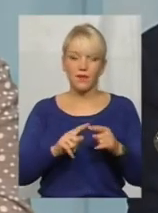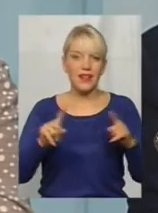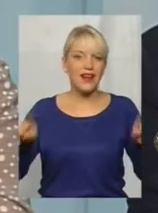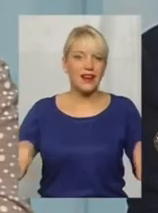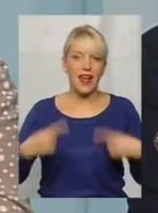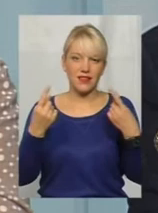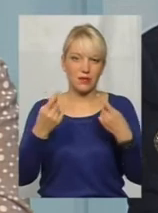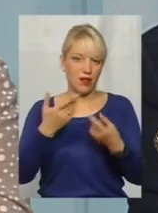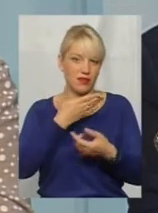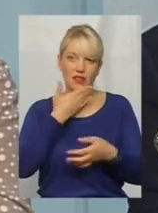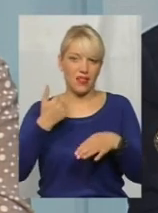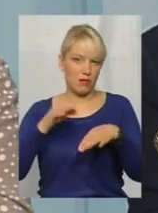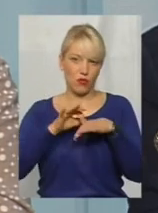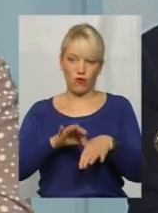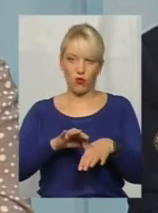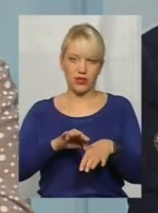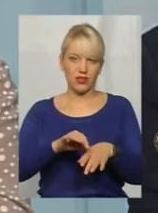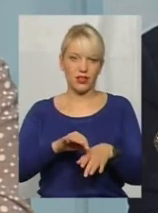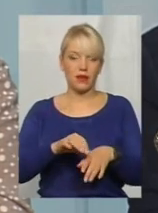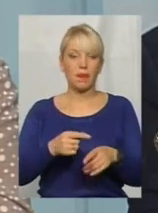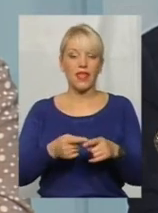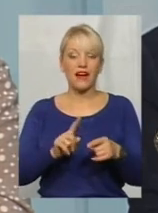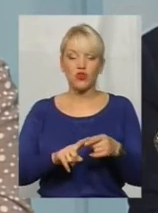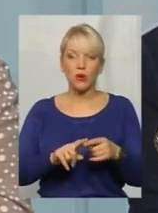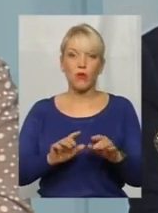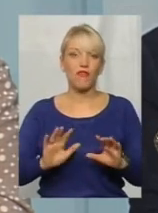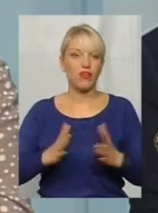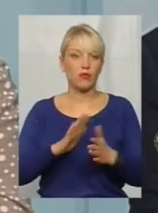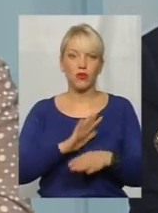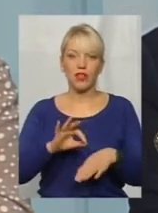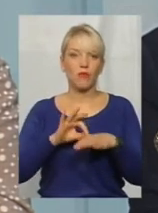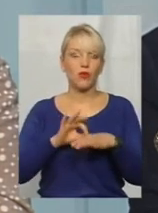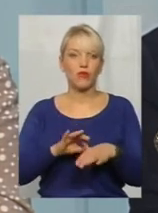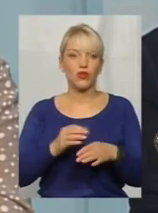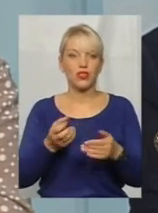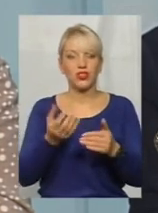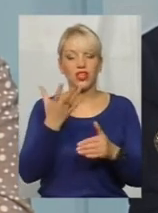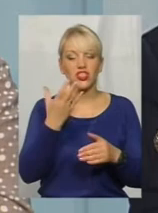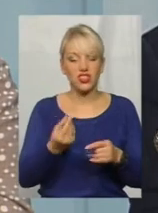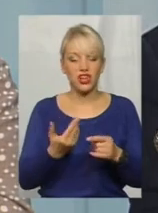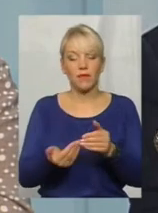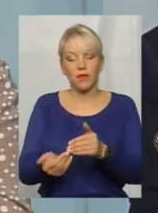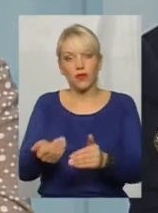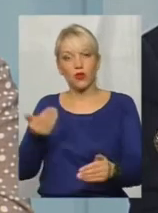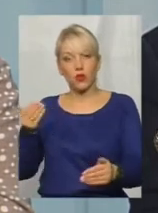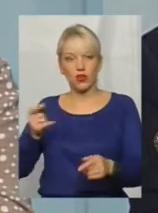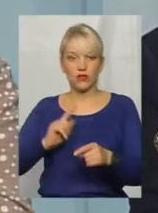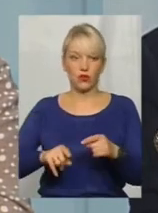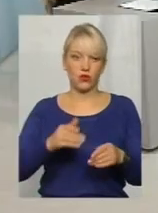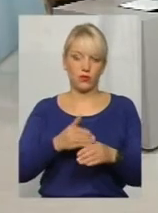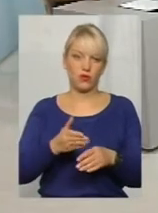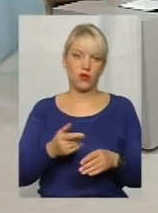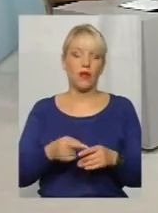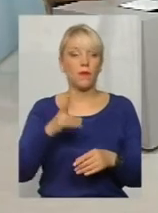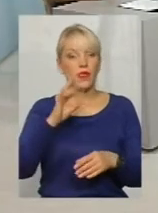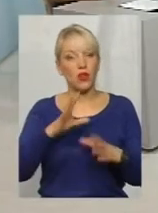А в даному випадку серцево-легенева реанімація не проводилась до приїзду швидкої допомоги. Оце зіграло катастрофі. Але ж